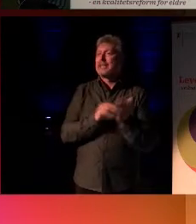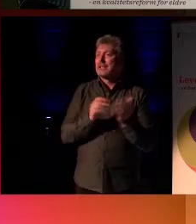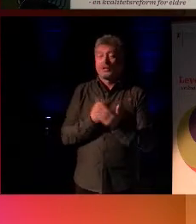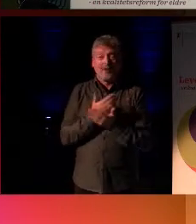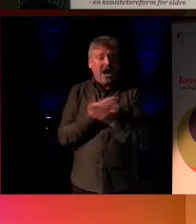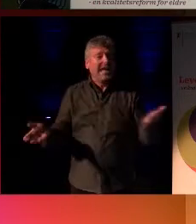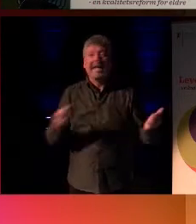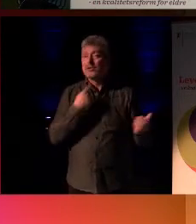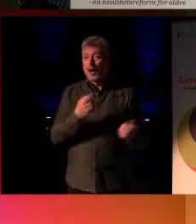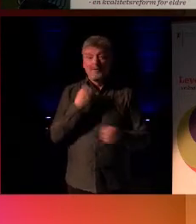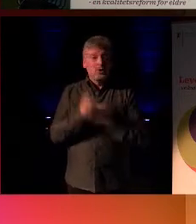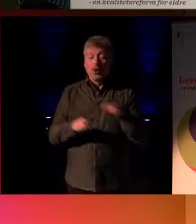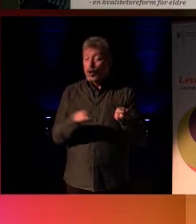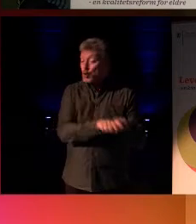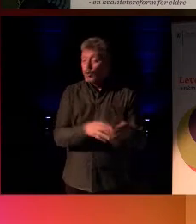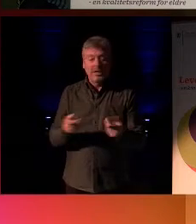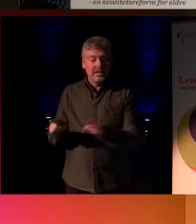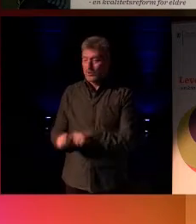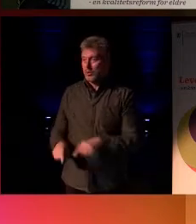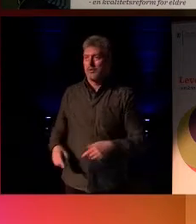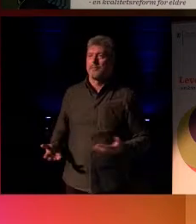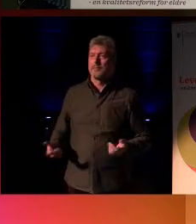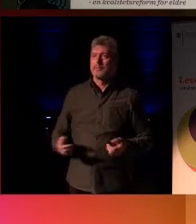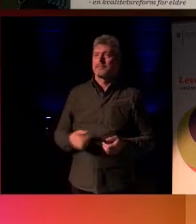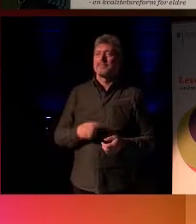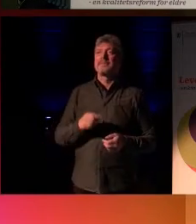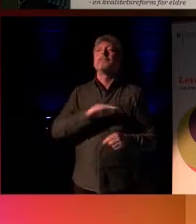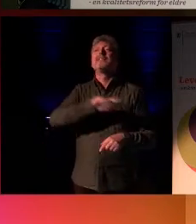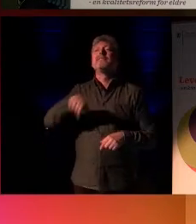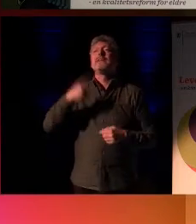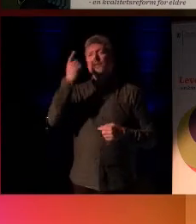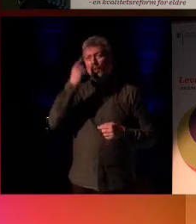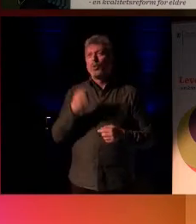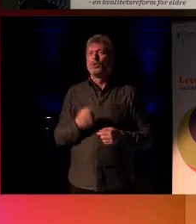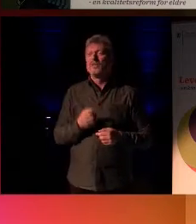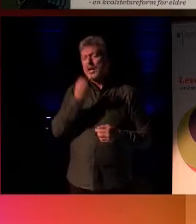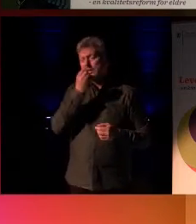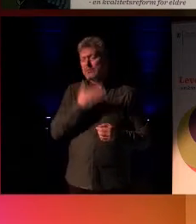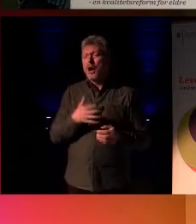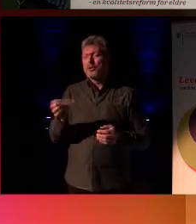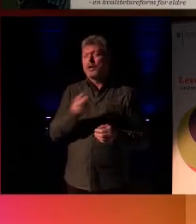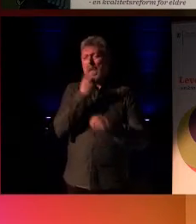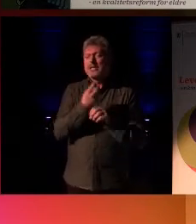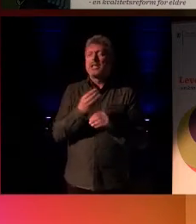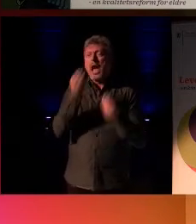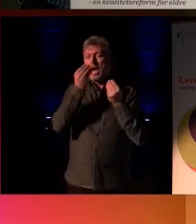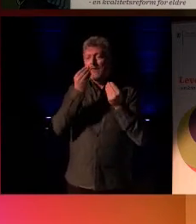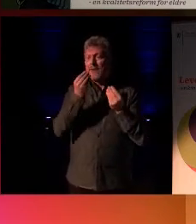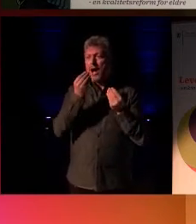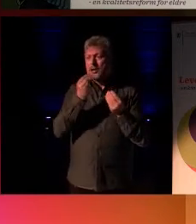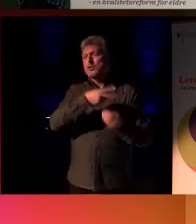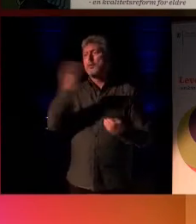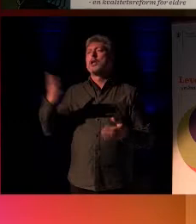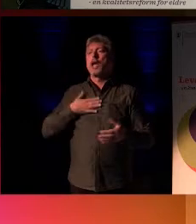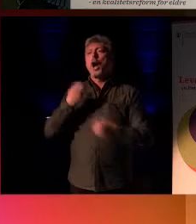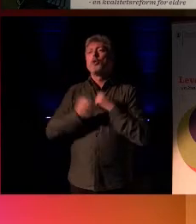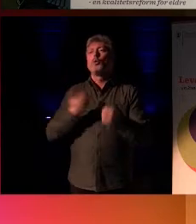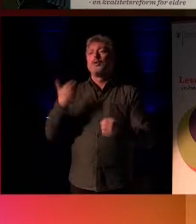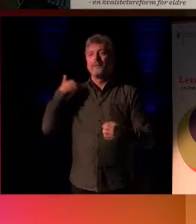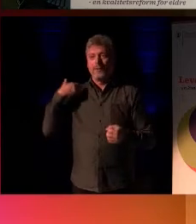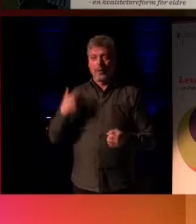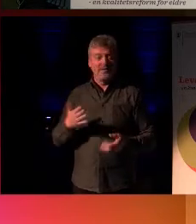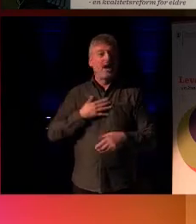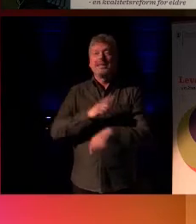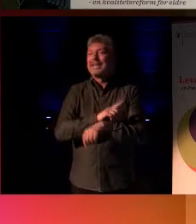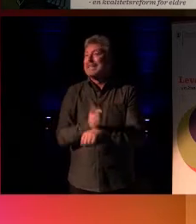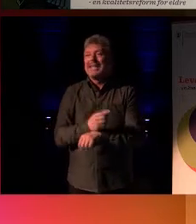som sa at vi skulle gjøre det på den eller den måten. Men vi skjønte jo at det var lurt å ta hensyn til de erfaringer som allerede er gjort. Vi hadde hverken